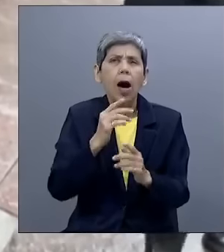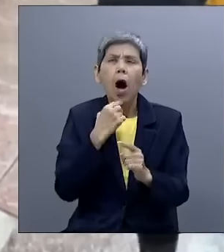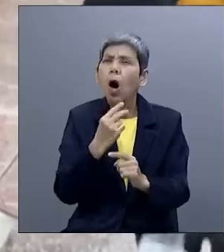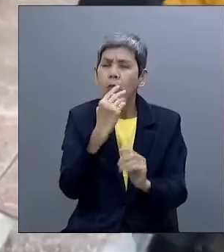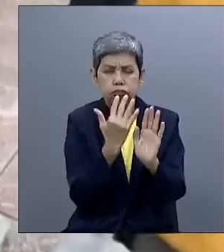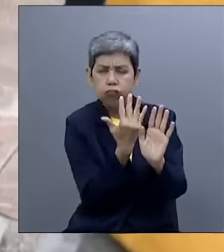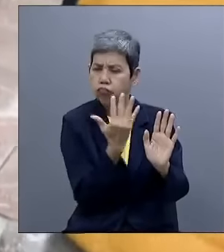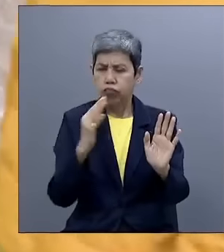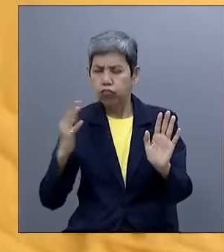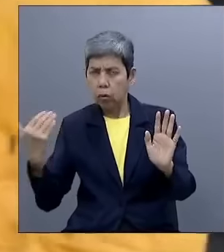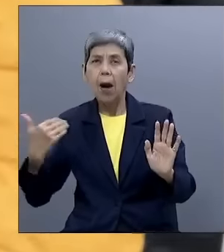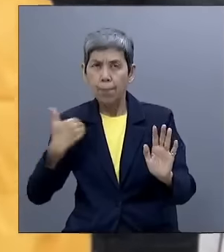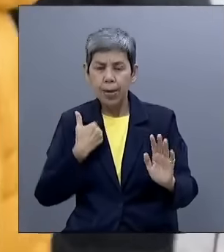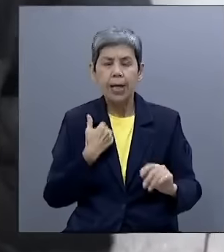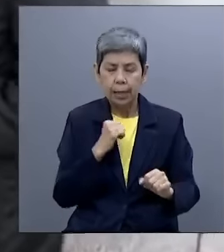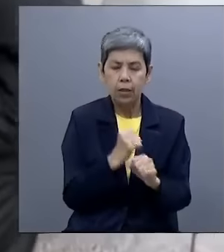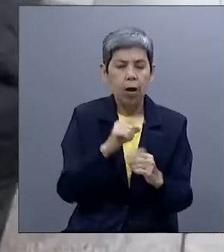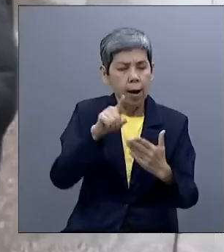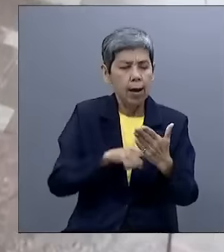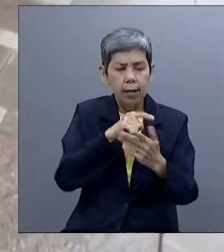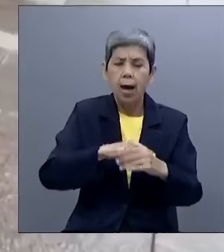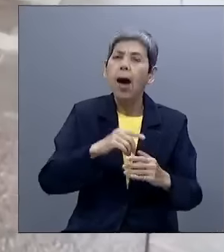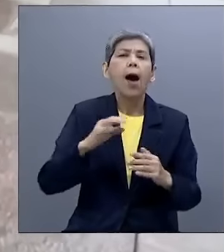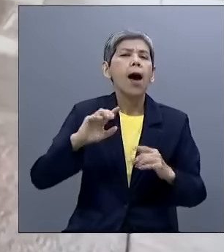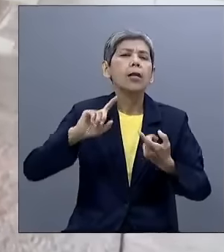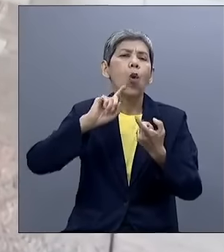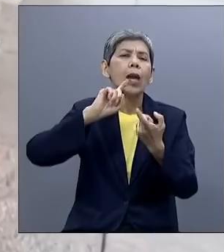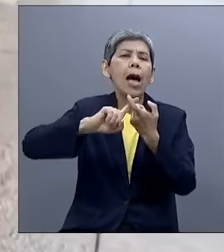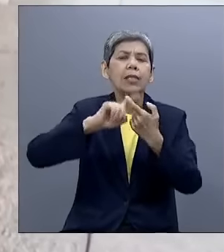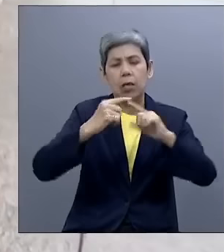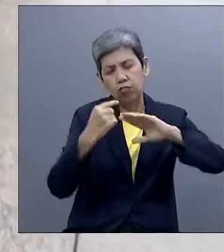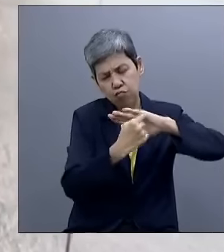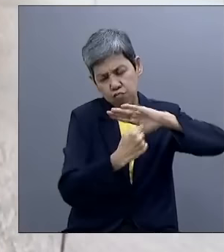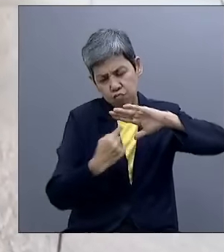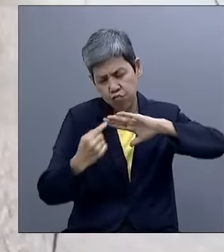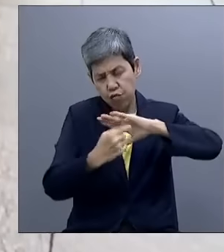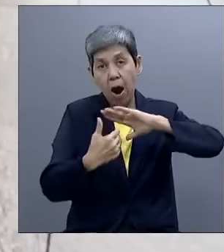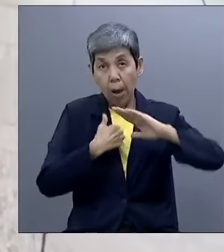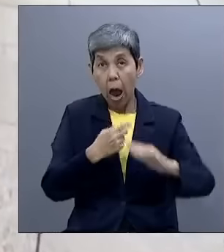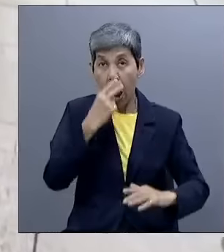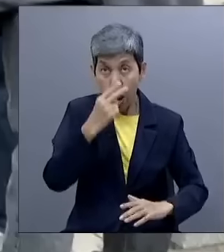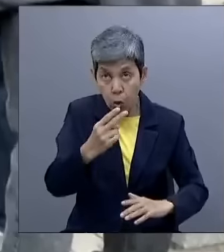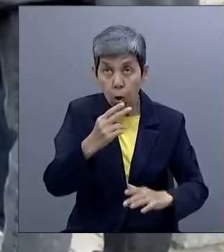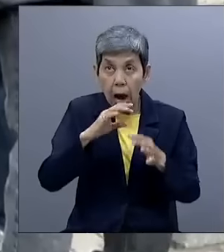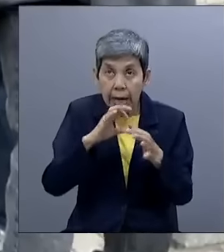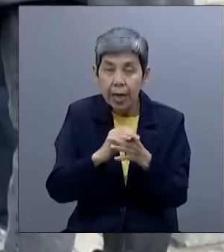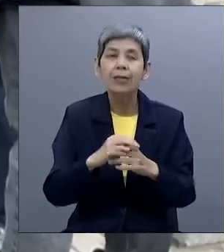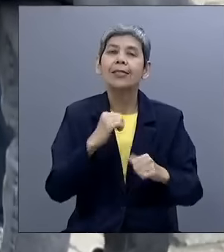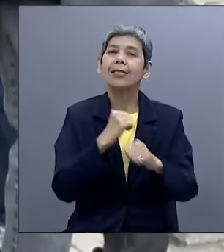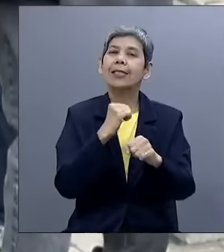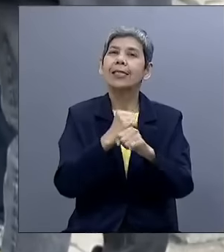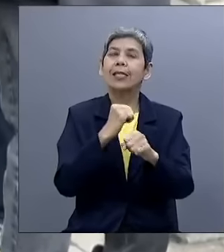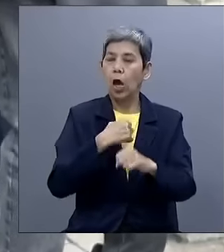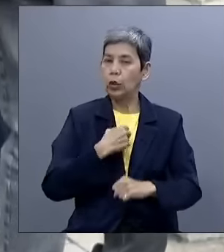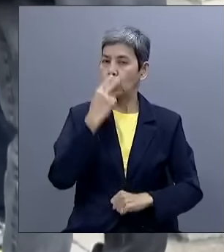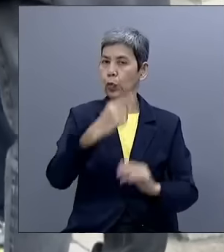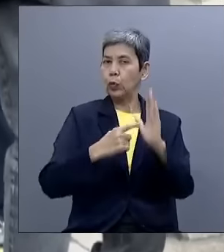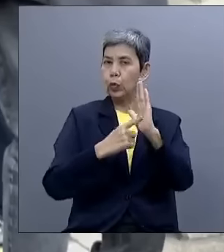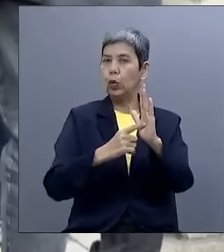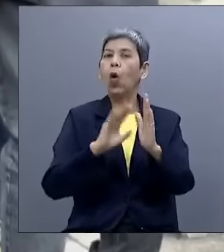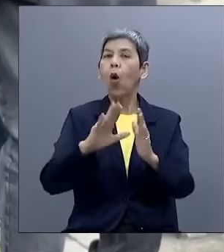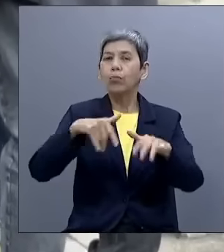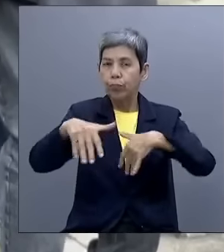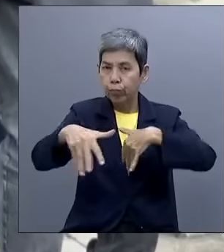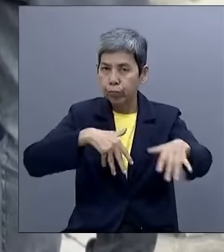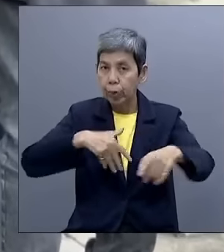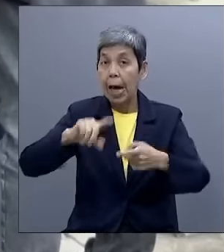นี้ยังเกิดขึ้นตามหน่วยเลือกตั้งหลายจุดทั่วรัสเซียและนอกประเทศด้วยซึ่งนี่ถือเป็นส่วนหนึ่งของกิจกรรมเชิงสัญลักษณ์ของชาวรัสเซีย